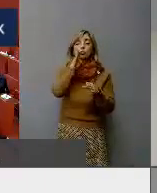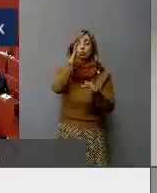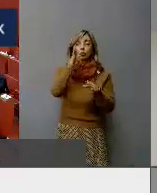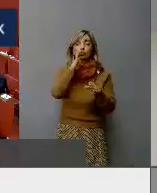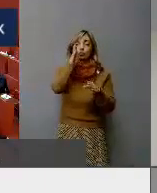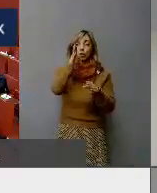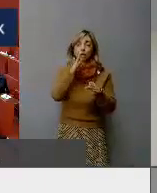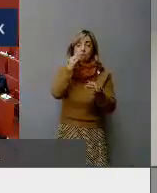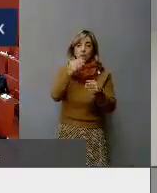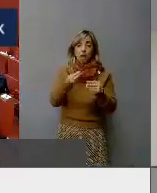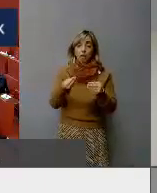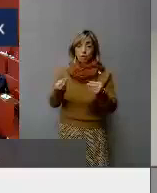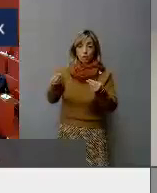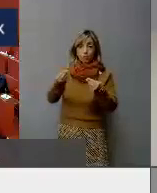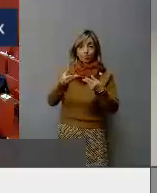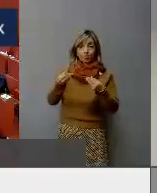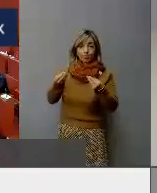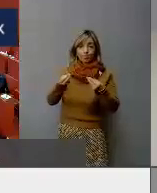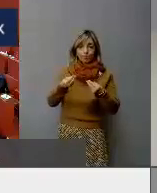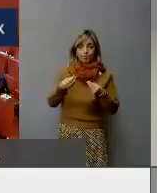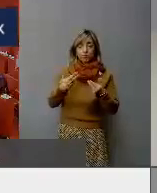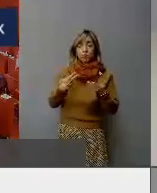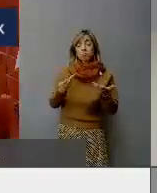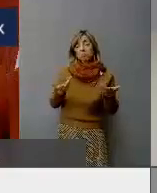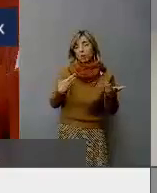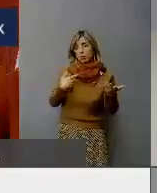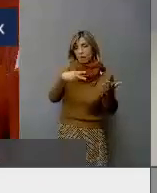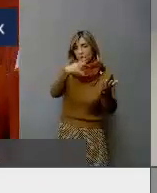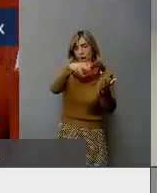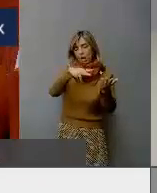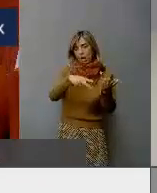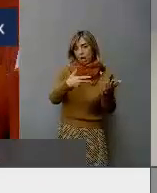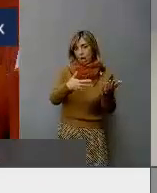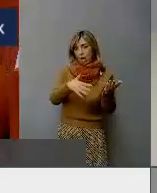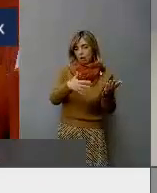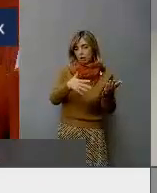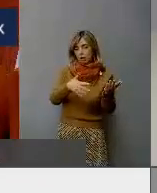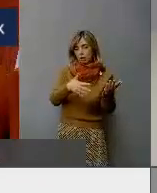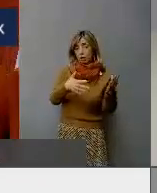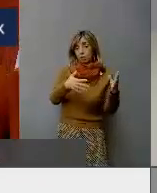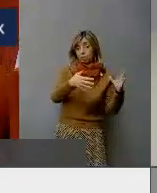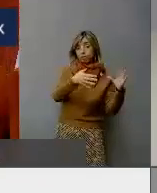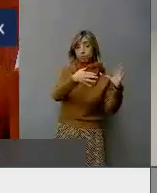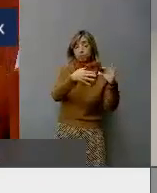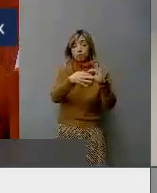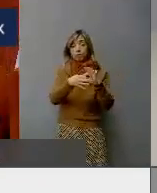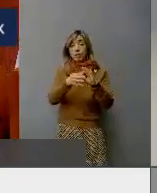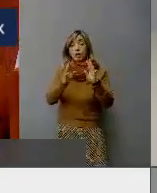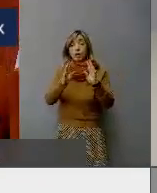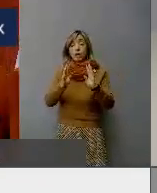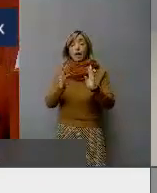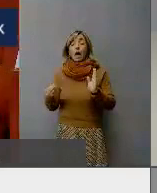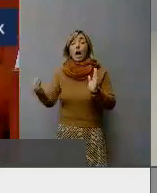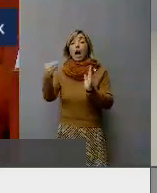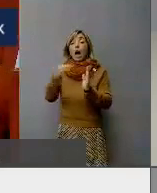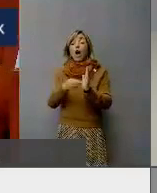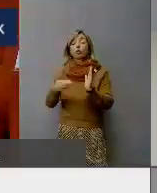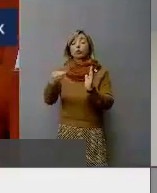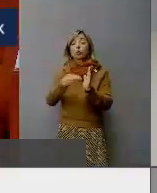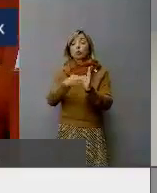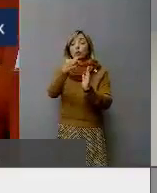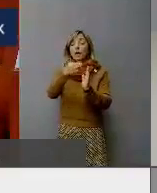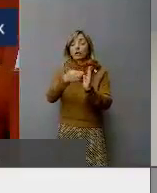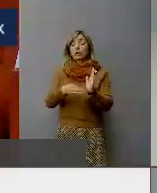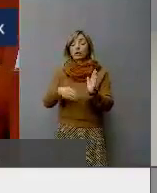consiliari lidò per letti ma si riferiscono semplicemente alla giunta di articoli del codice civile e